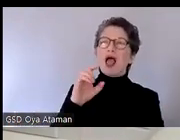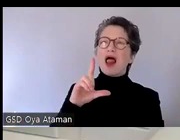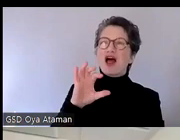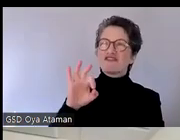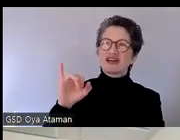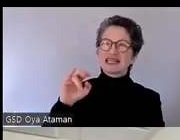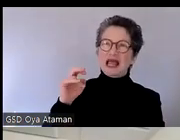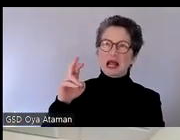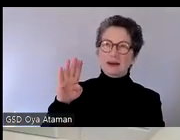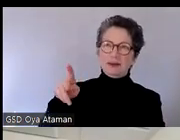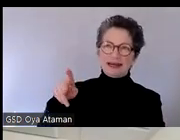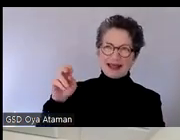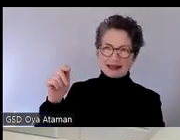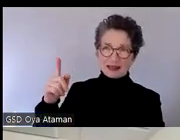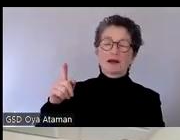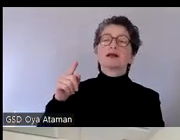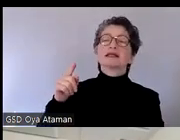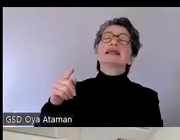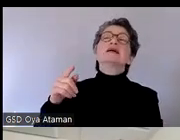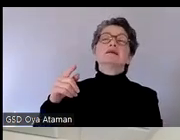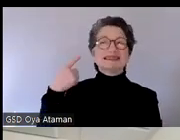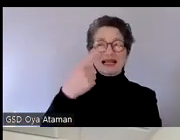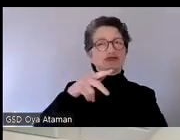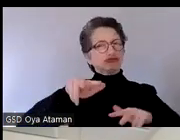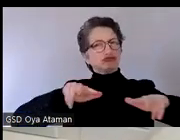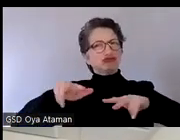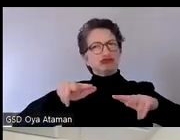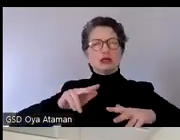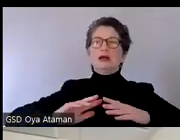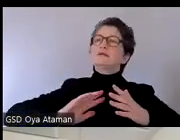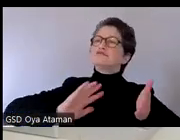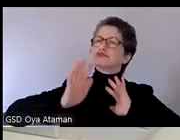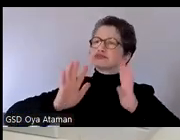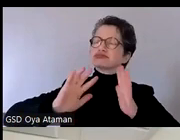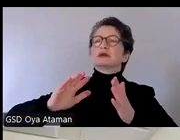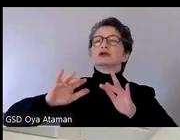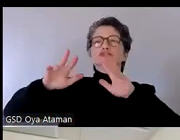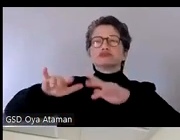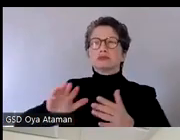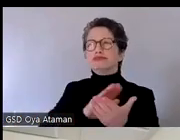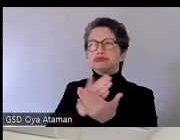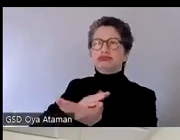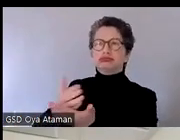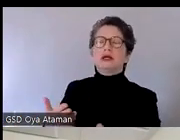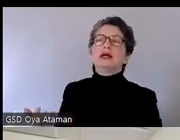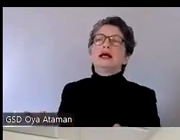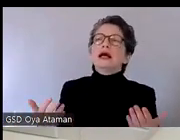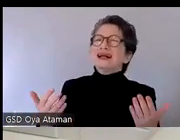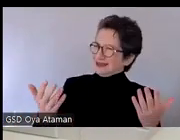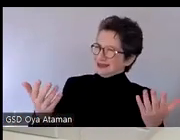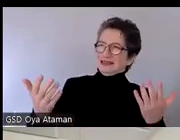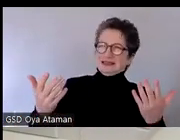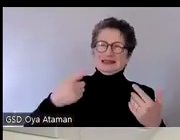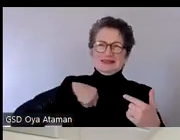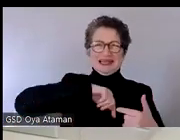und Textdolmetschung machen. Entschuldigung, Schrift- und Gebärdendolmetschung. Und ich finde es ganz toll, dass wir hier auch